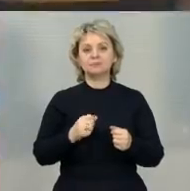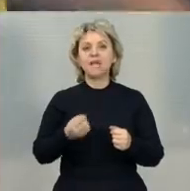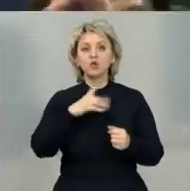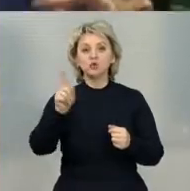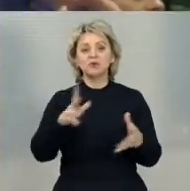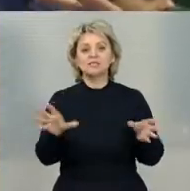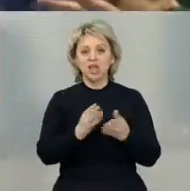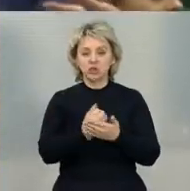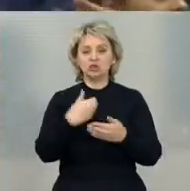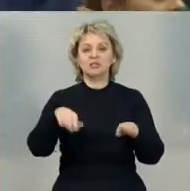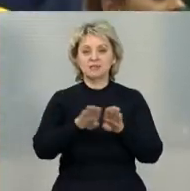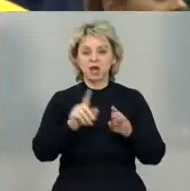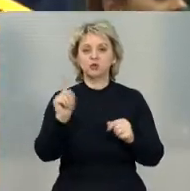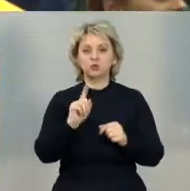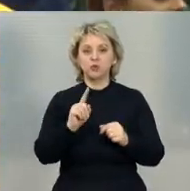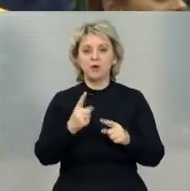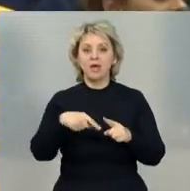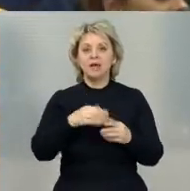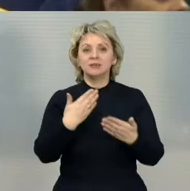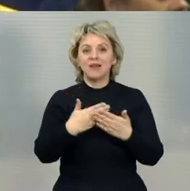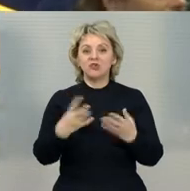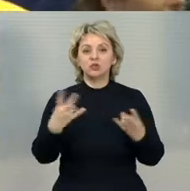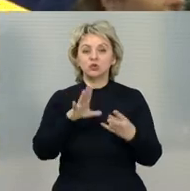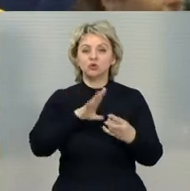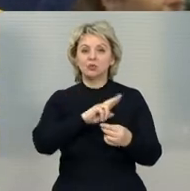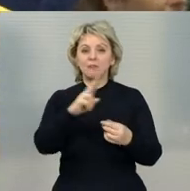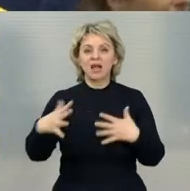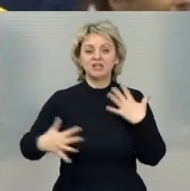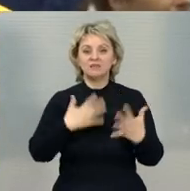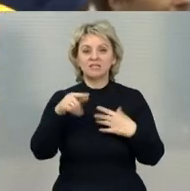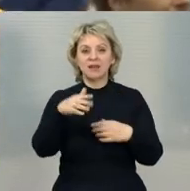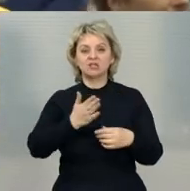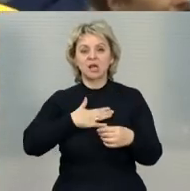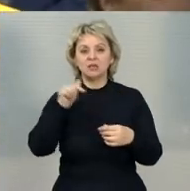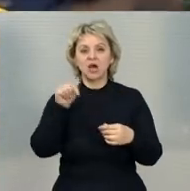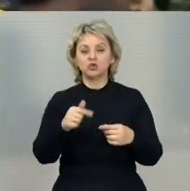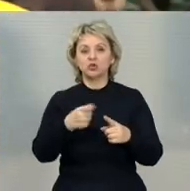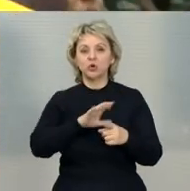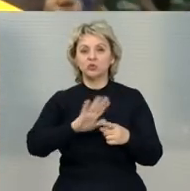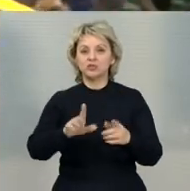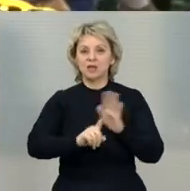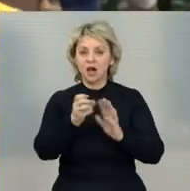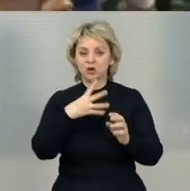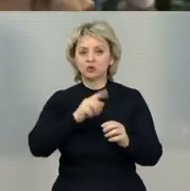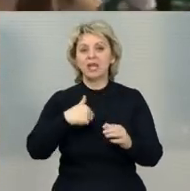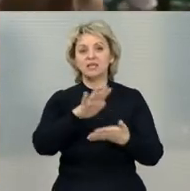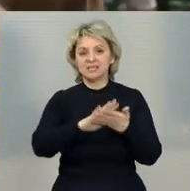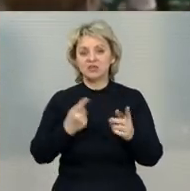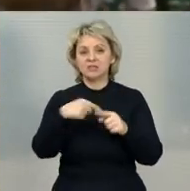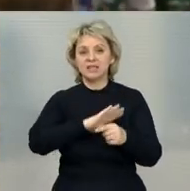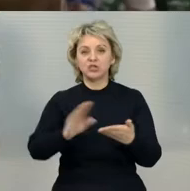Хорошо, что все сложилось так, потому что, наверное, нужна была какая-то встряска. Начали не очень хорошо, я извиняюсь за